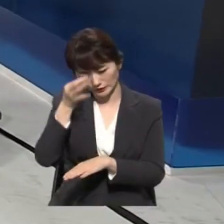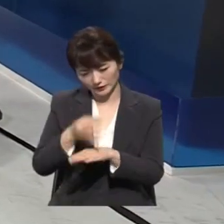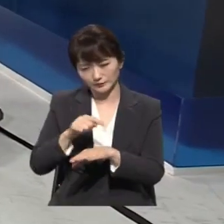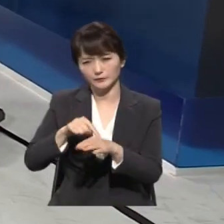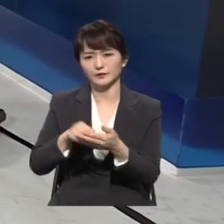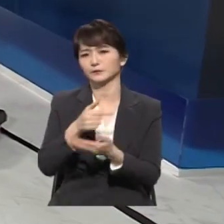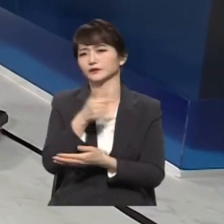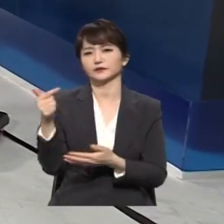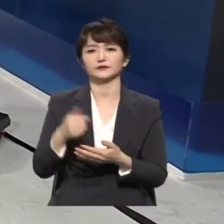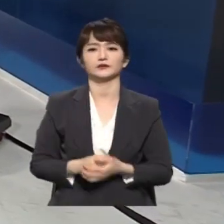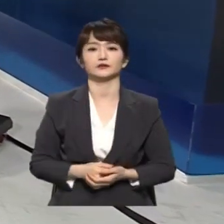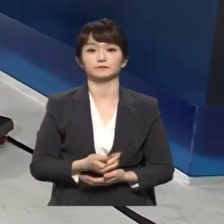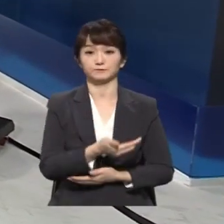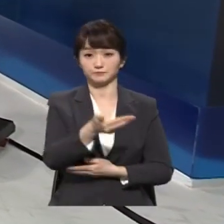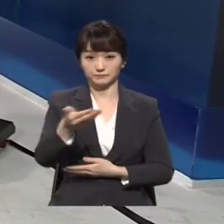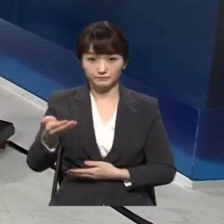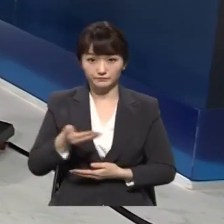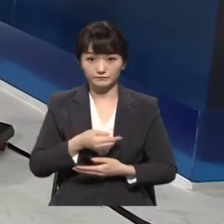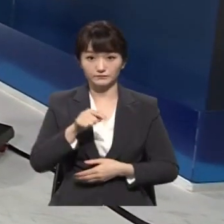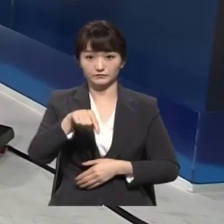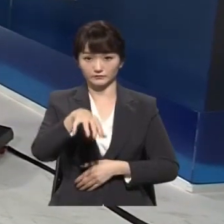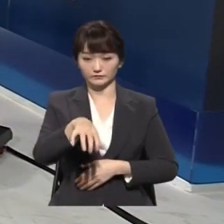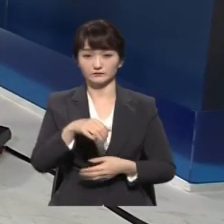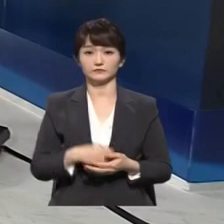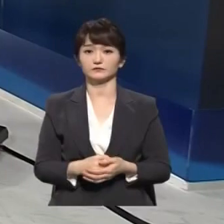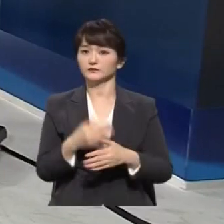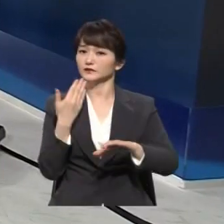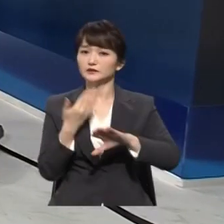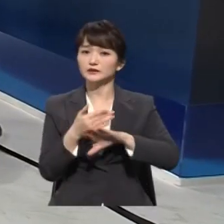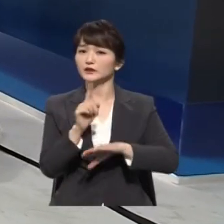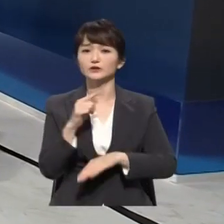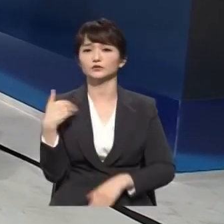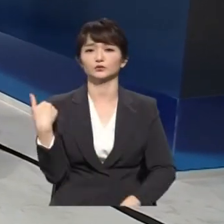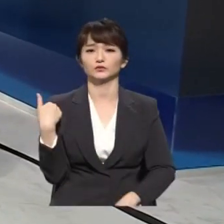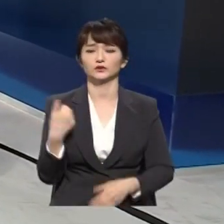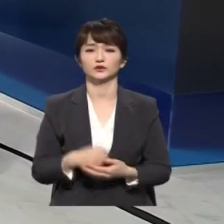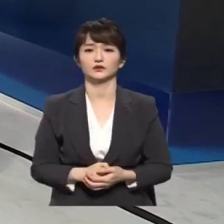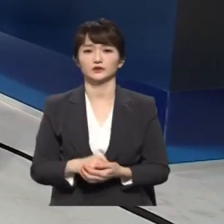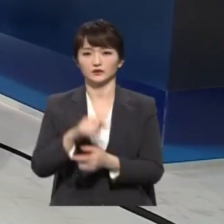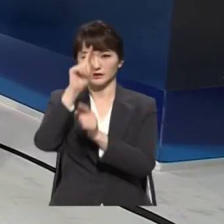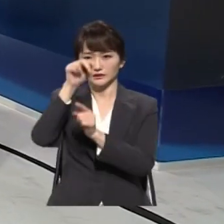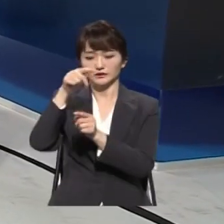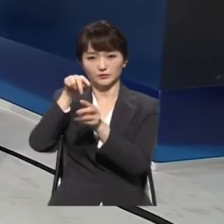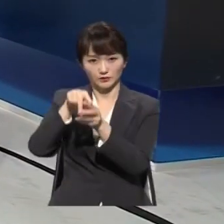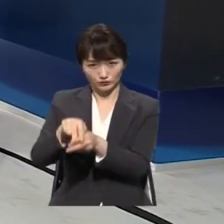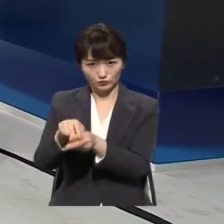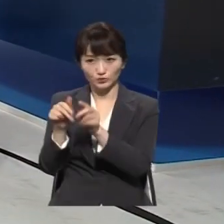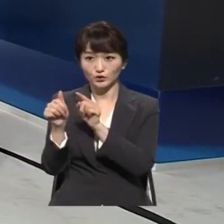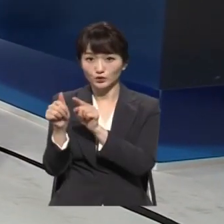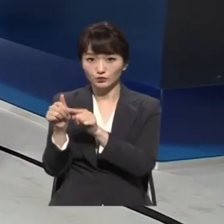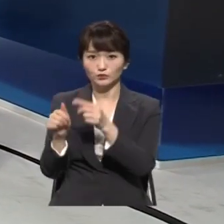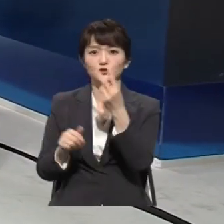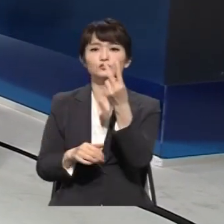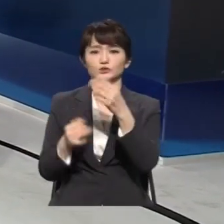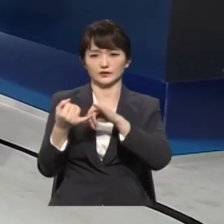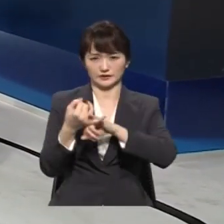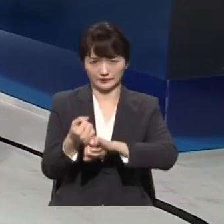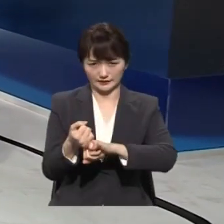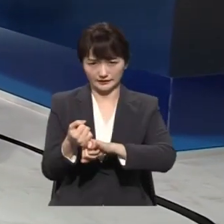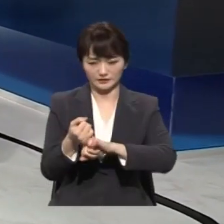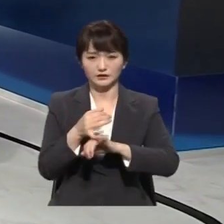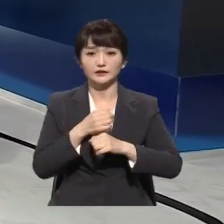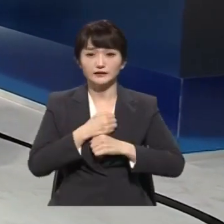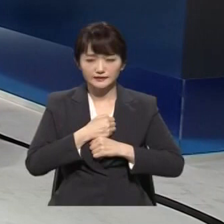종자는 국민 여러분 오늘 저는 이 자리에서 다른건 몰라도 이제 명 후보와 함께 에 두 가지 약속을 을